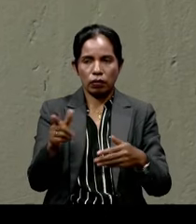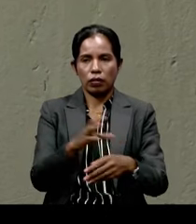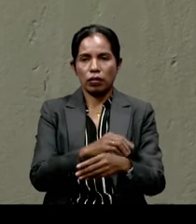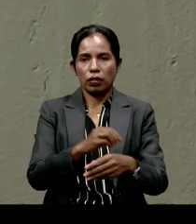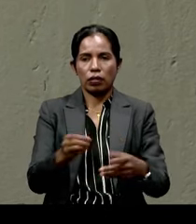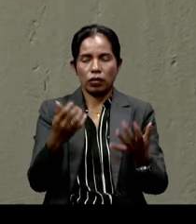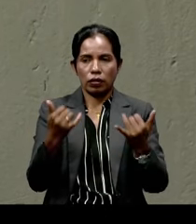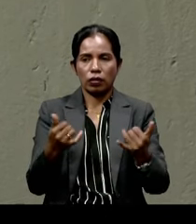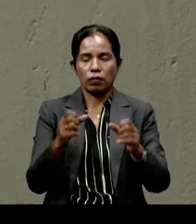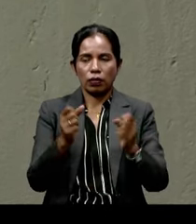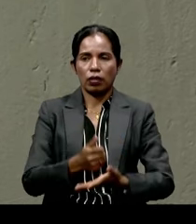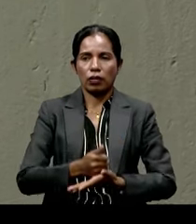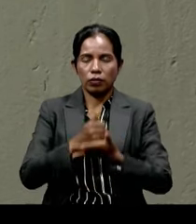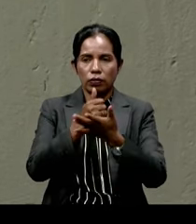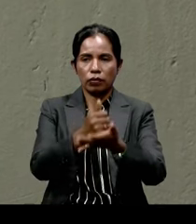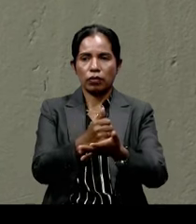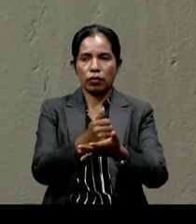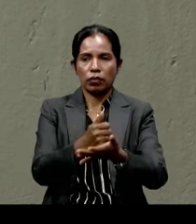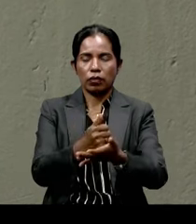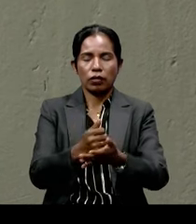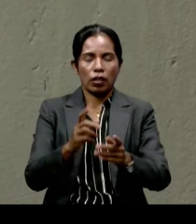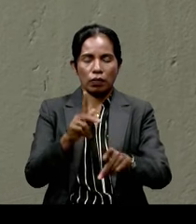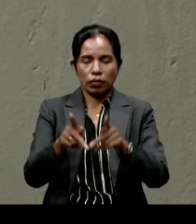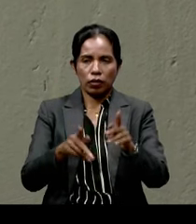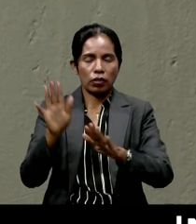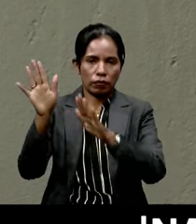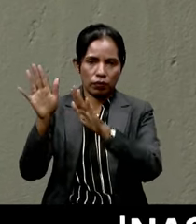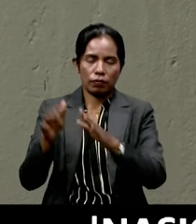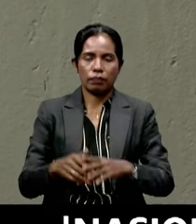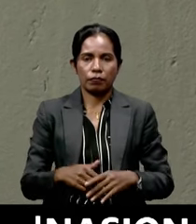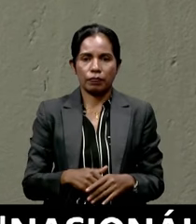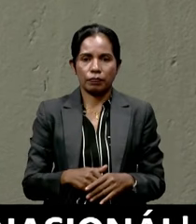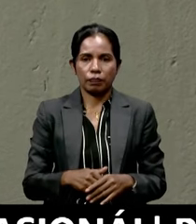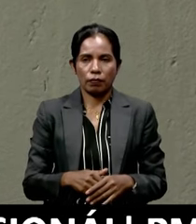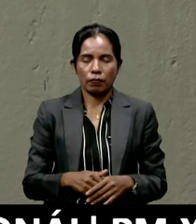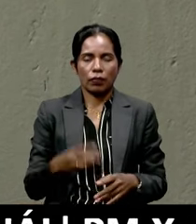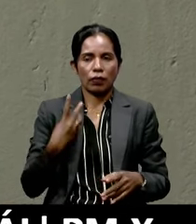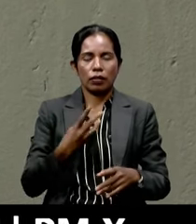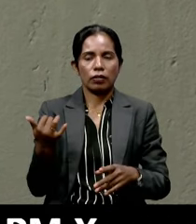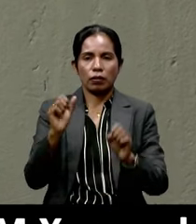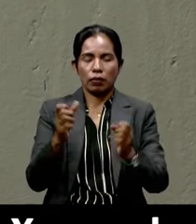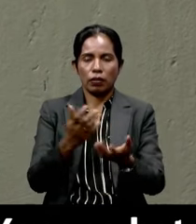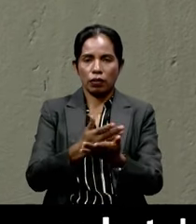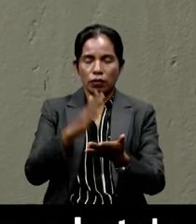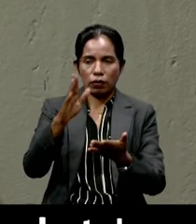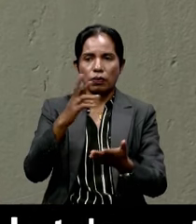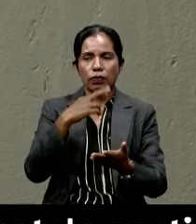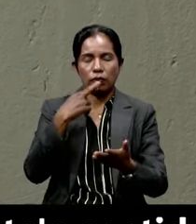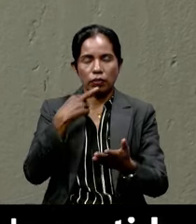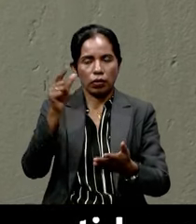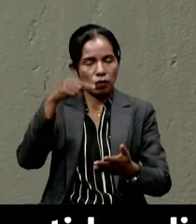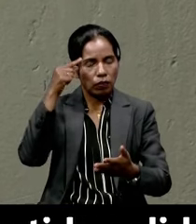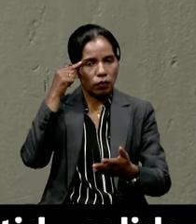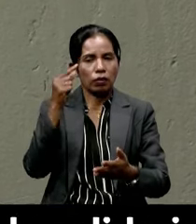ne ne bele turun onai tele komdar ser nebe maki are rice sira bele bele sosa fos nebe maka guberno